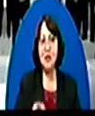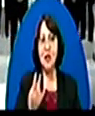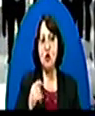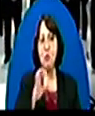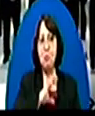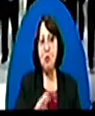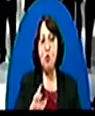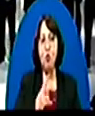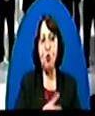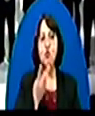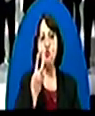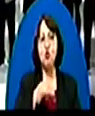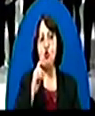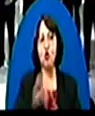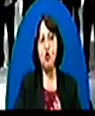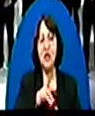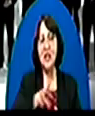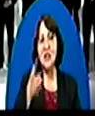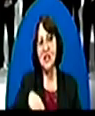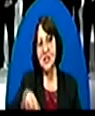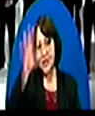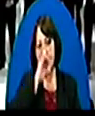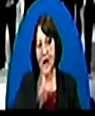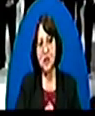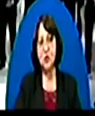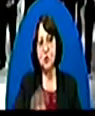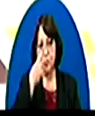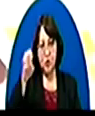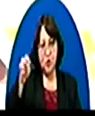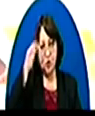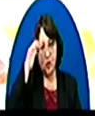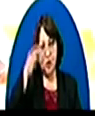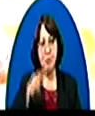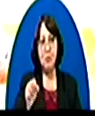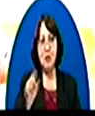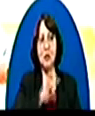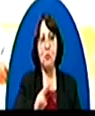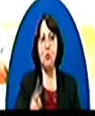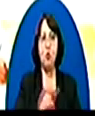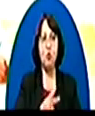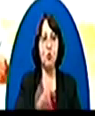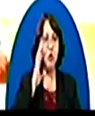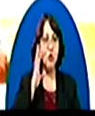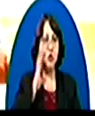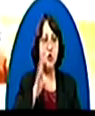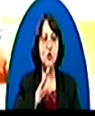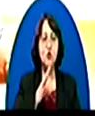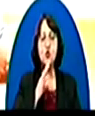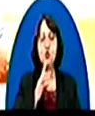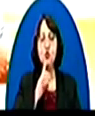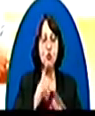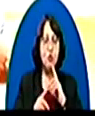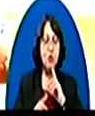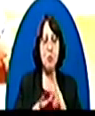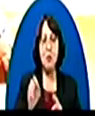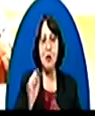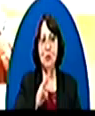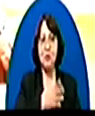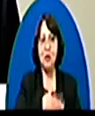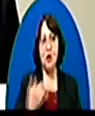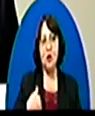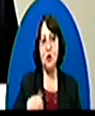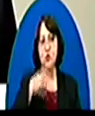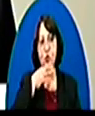зүй дотоод иргэний дэд сайдаар ажилласан туршлагатай. Мөн тэрээр улсын хурл дахь Монгол Ардын намын бүлгийн хуулийн бодлогын зөвлөх Монгол Ардын намын даргаын зөвлөхөөр ажиллаж